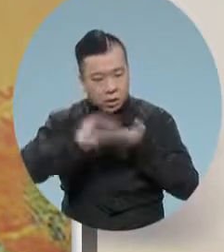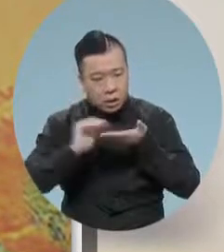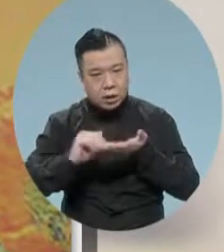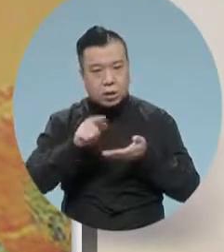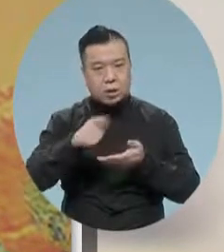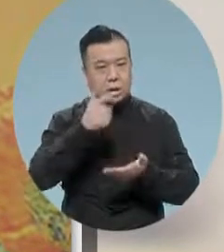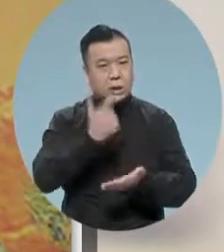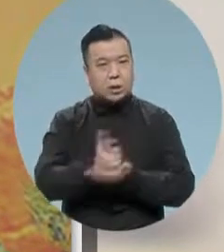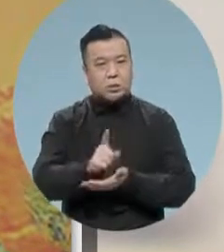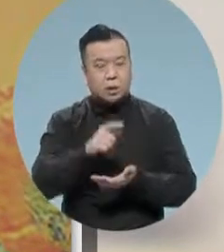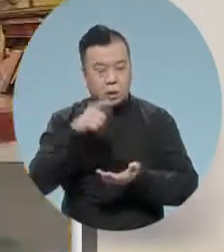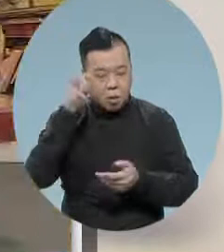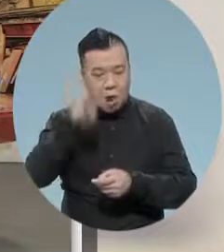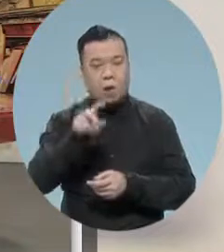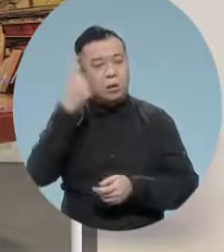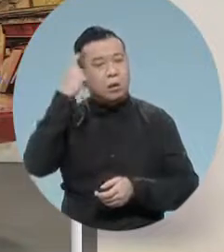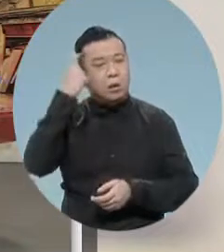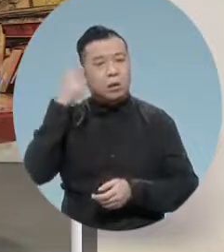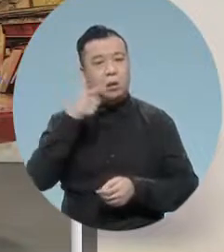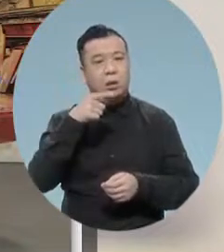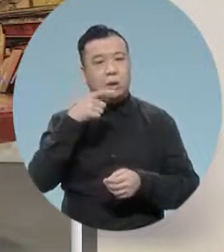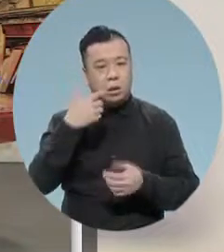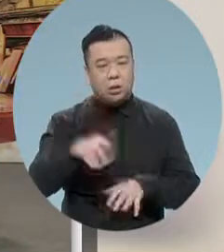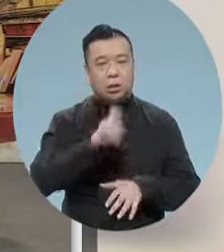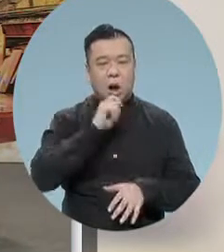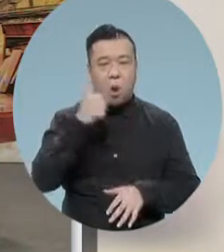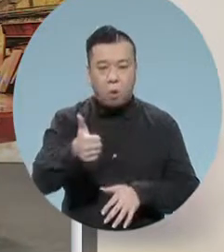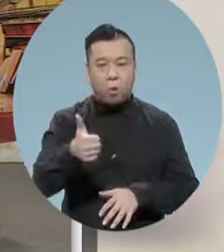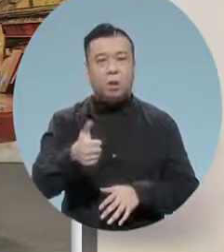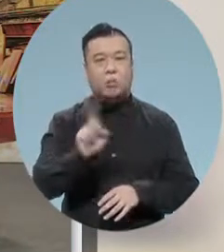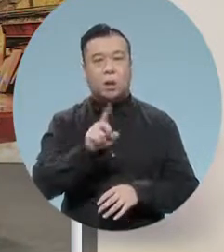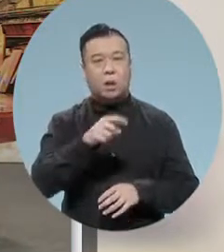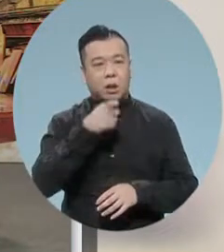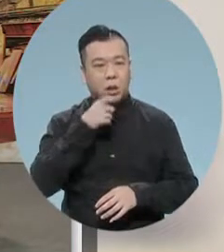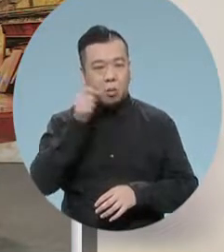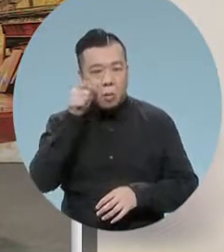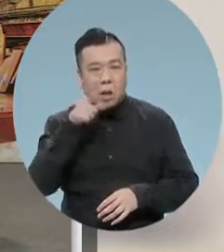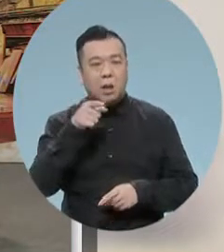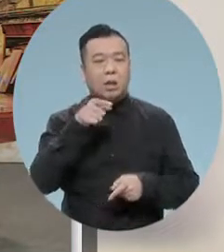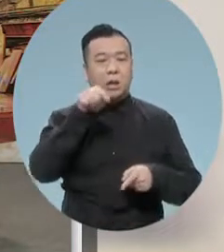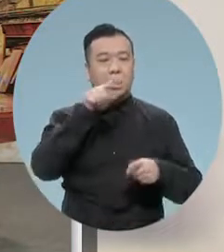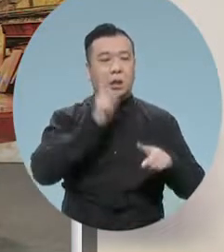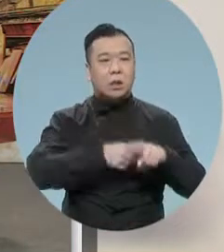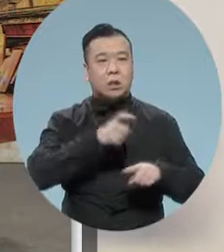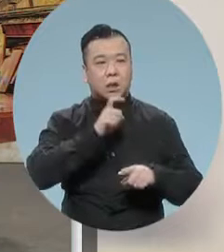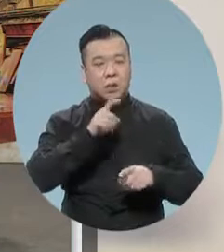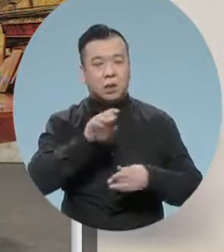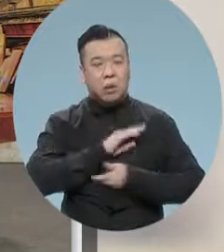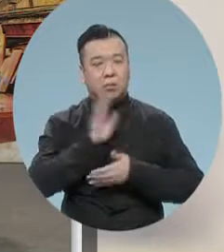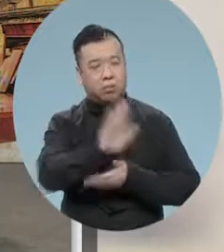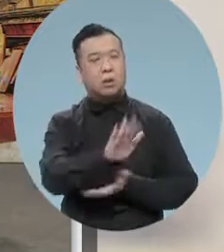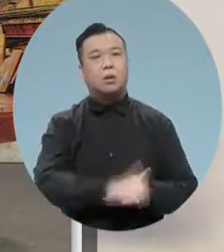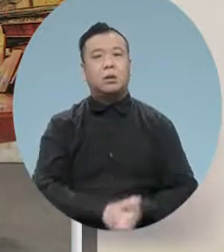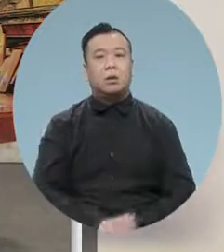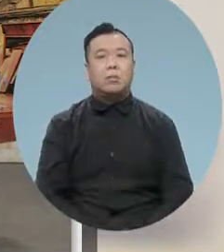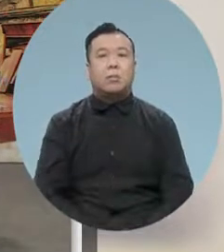一個其中一個幾明顯同埋幾有效，以至係有特色嘅一個即係佢嘅性質嚟嘅，同埋